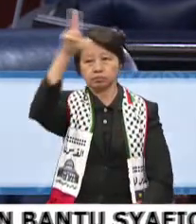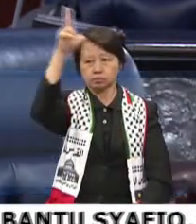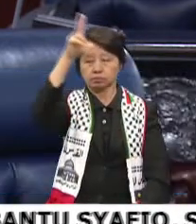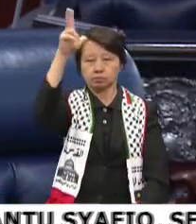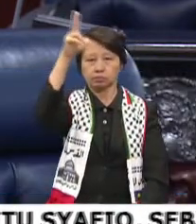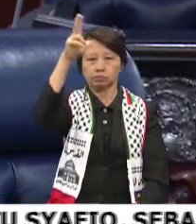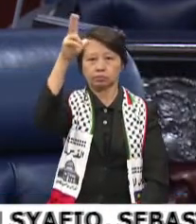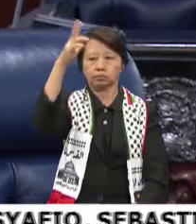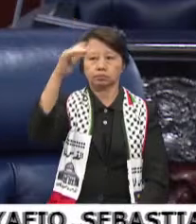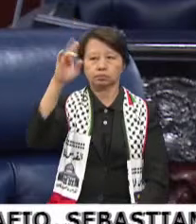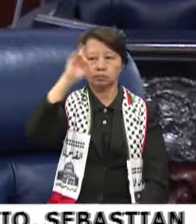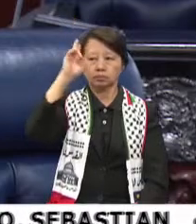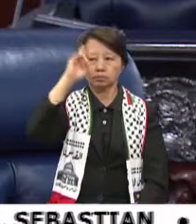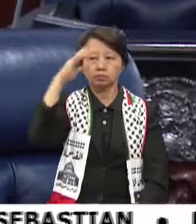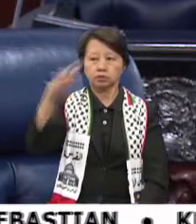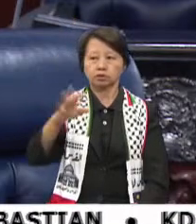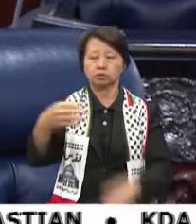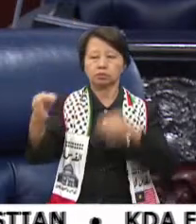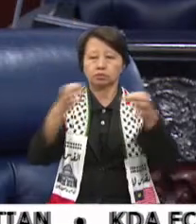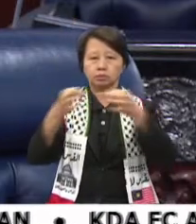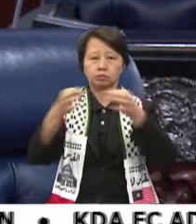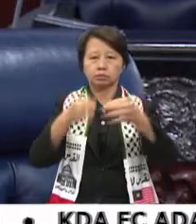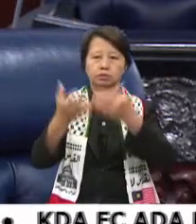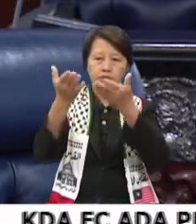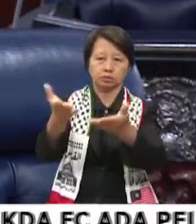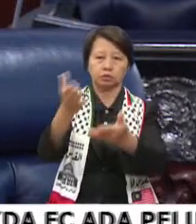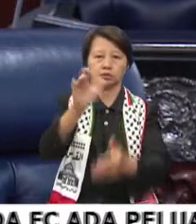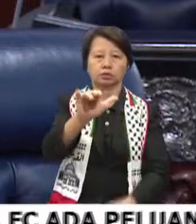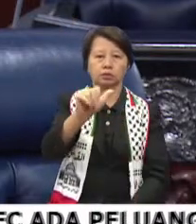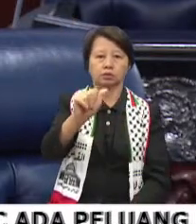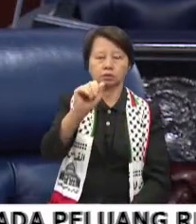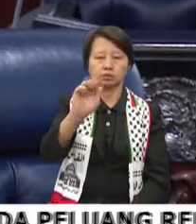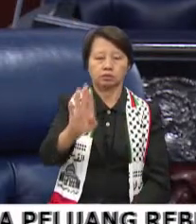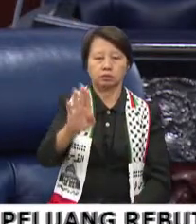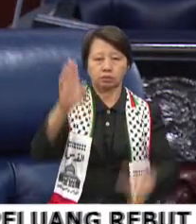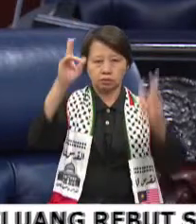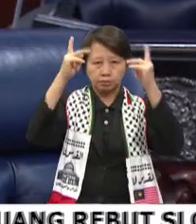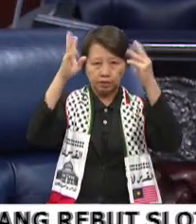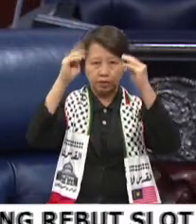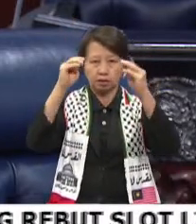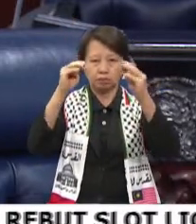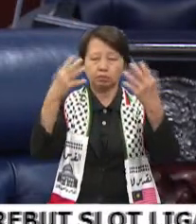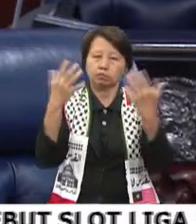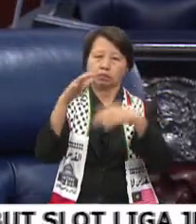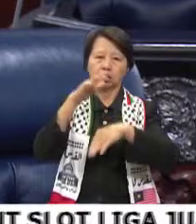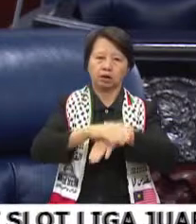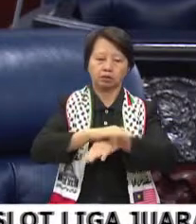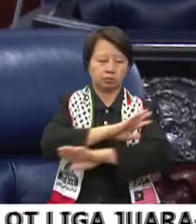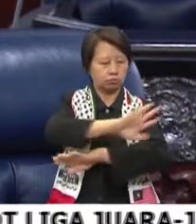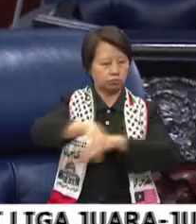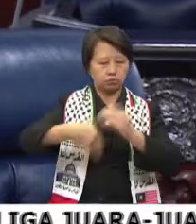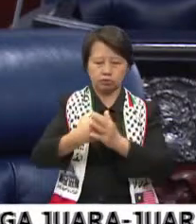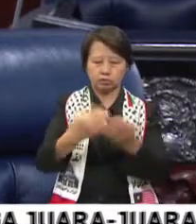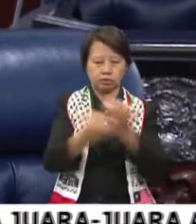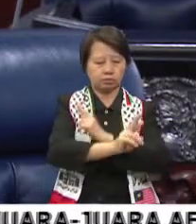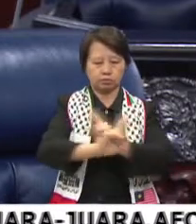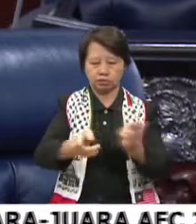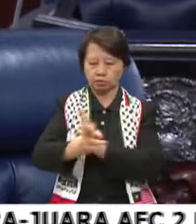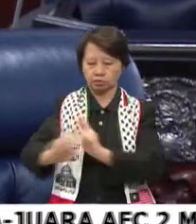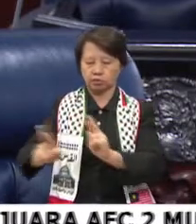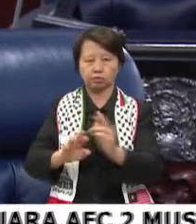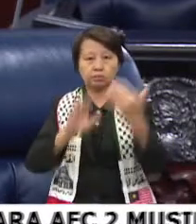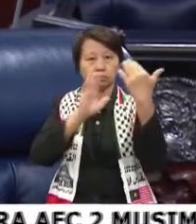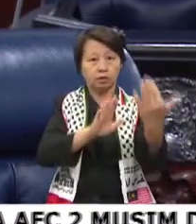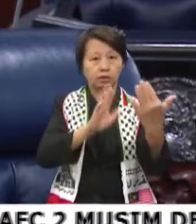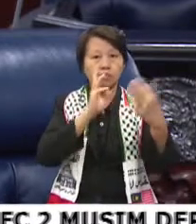kerajaan sebagaimana yang telah dijelaskan oleh yangat berhormat PM tadi iitu atas kesiapsiagaan pihak kerajaan menghadapi